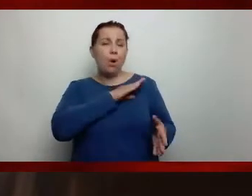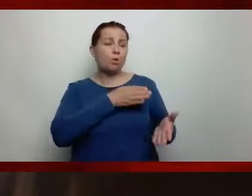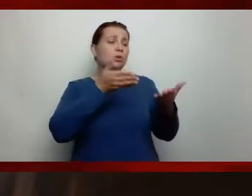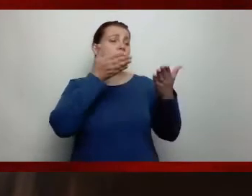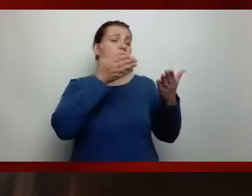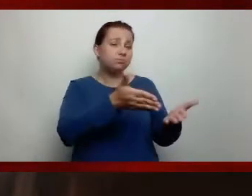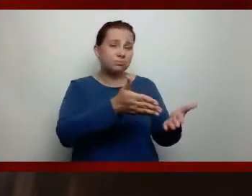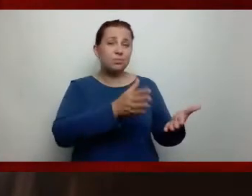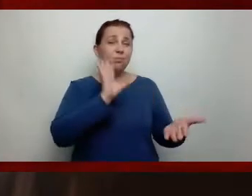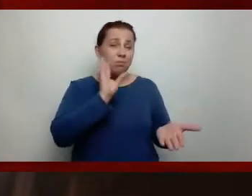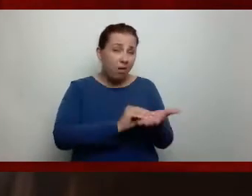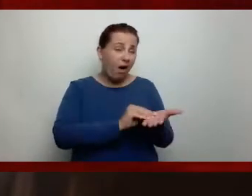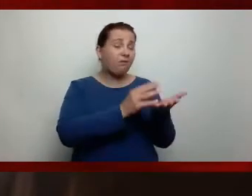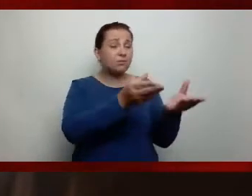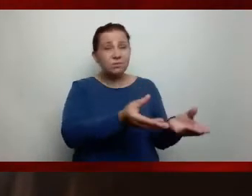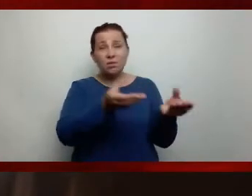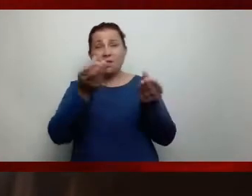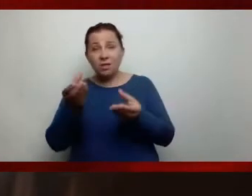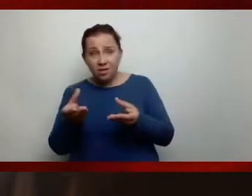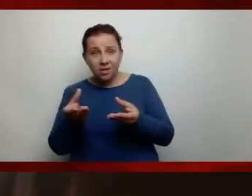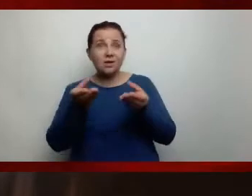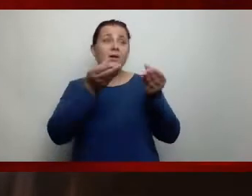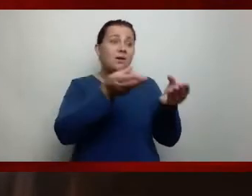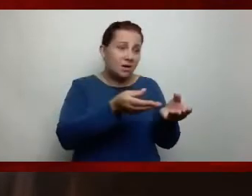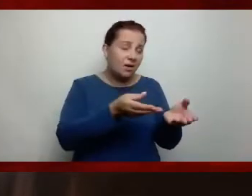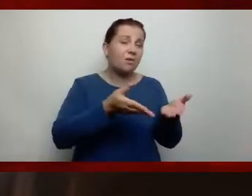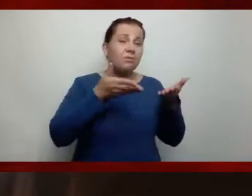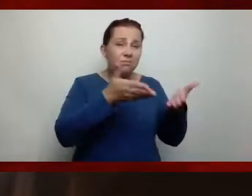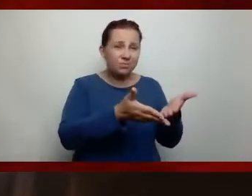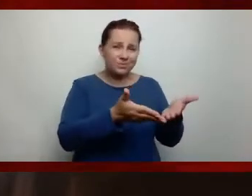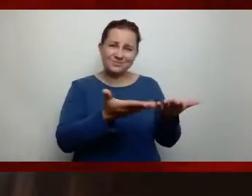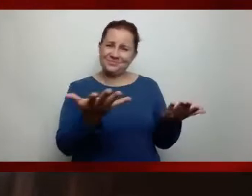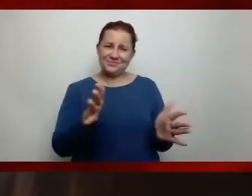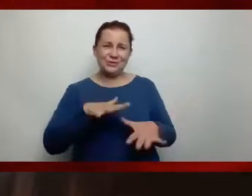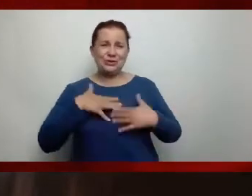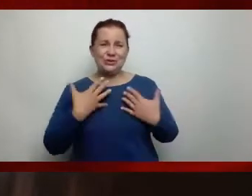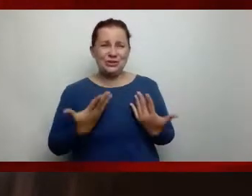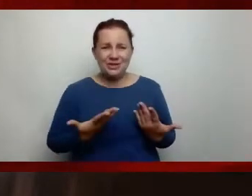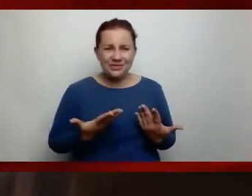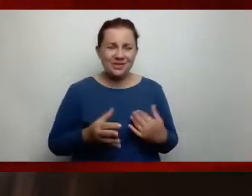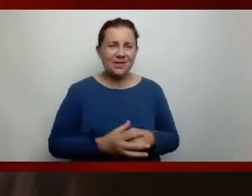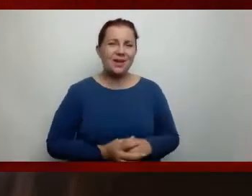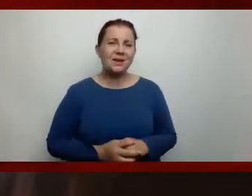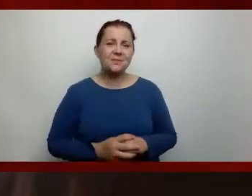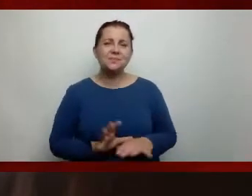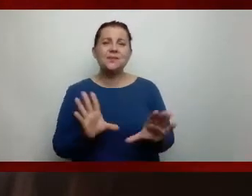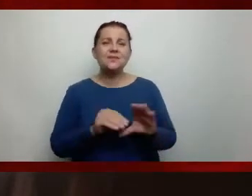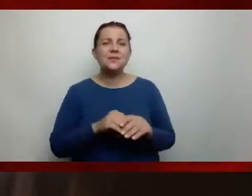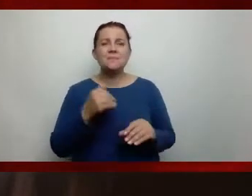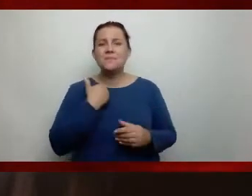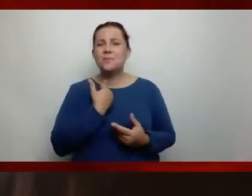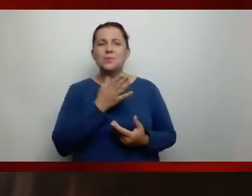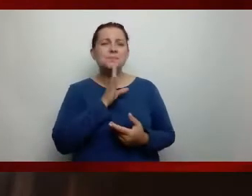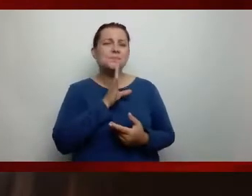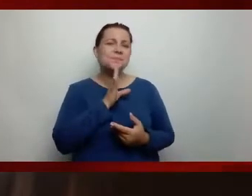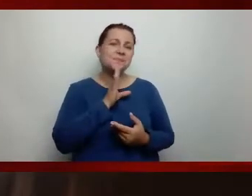ponownego pogrzebu no, były mocno groteskowe, dlatego że dominował tutaj ten formalny